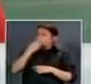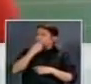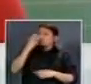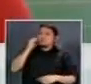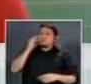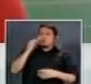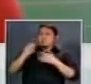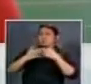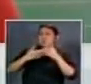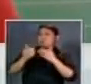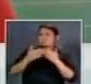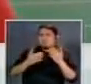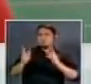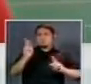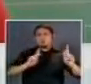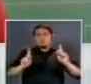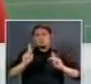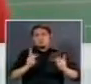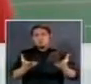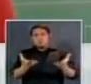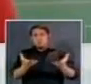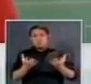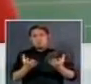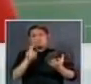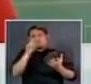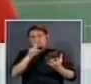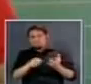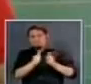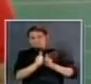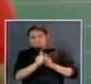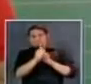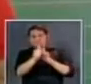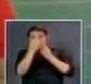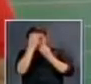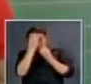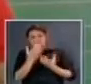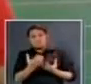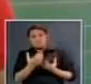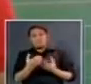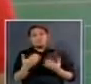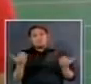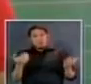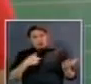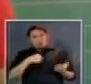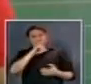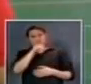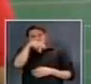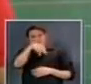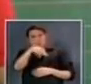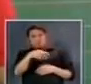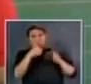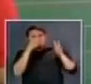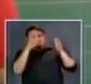will ng tao ay kanyang itong susundin. At yan muna ang latest mula rito sa Taguig. Ako po si JP Soriano, nakatutok sa